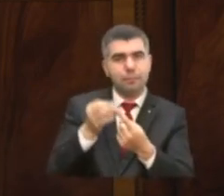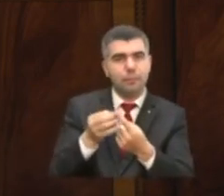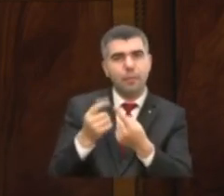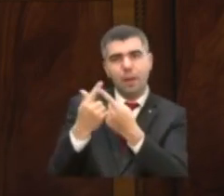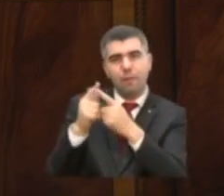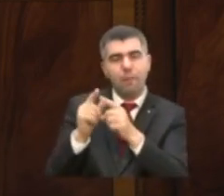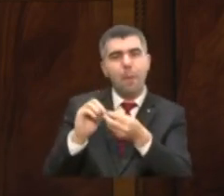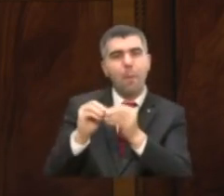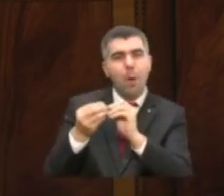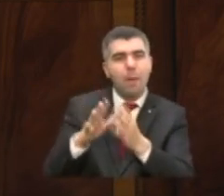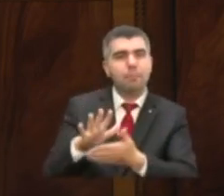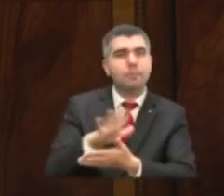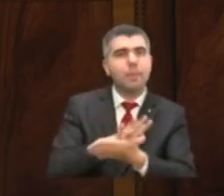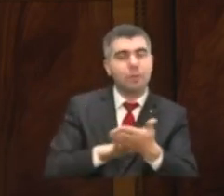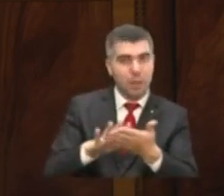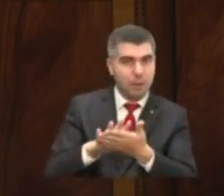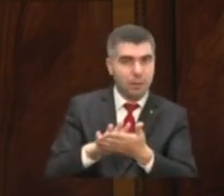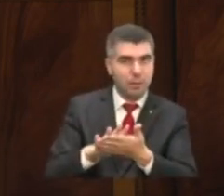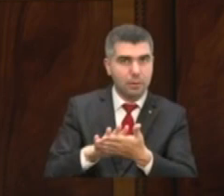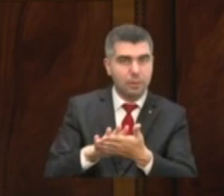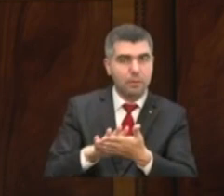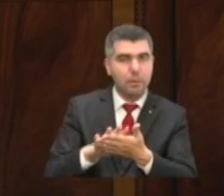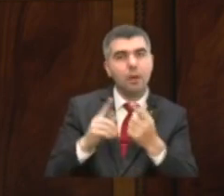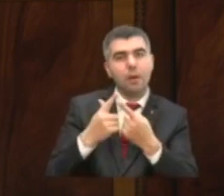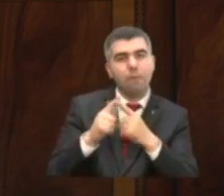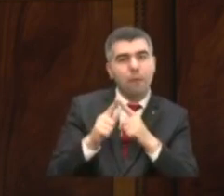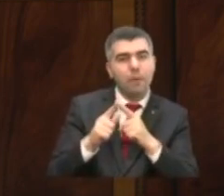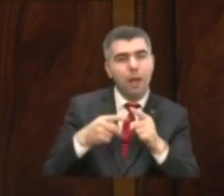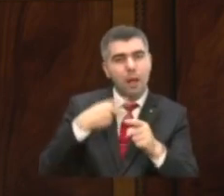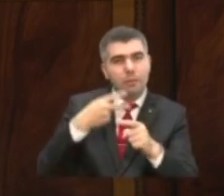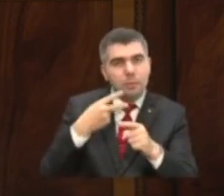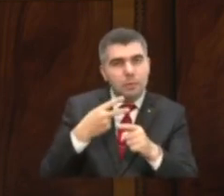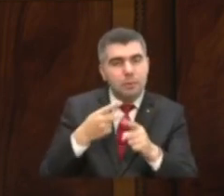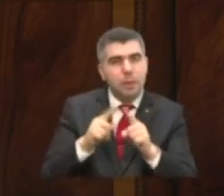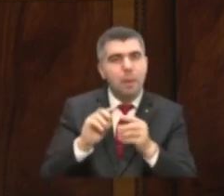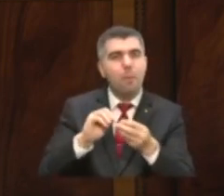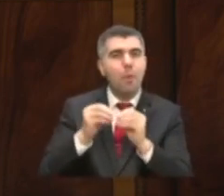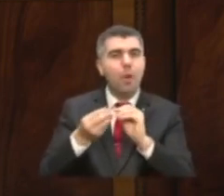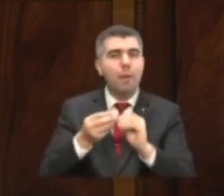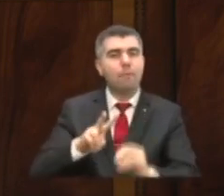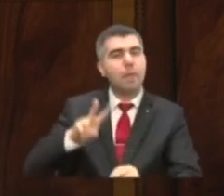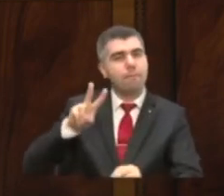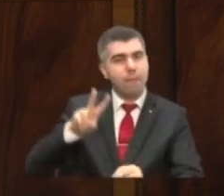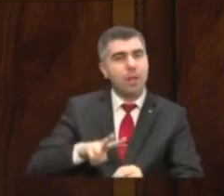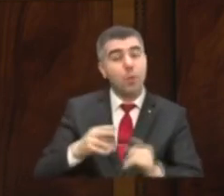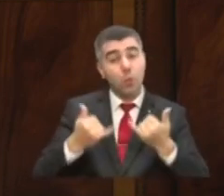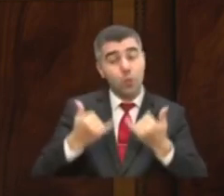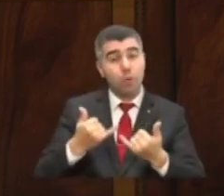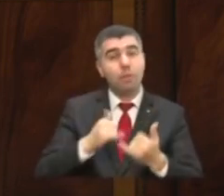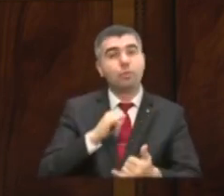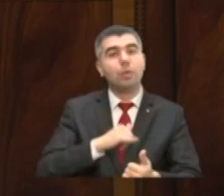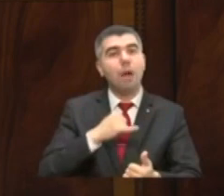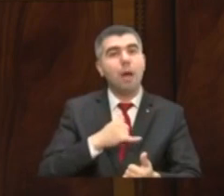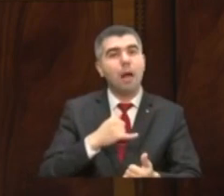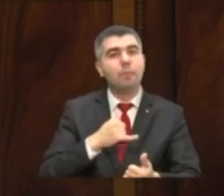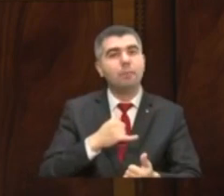هذه الإشكالات، ويمكن لنا أننا نتكلم أساساً على المشكل الحقيقي اللي اليوم كيعيشه الشباب،